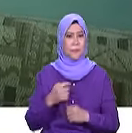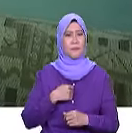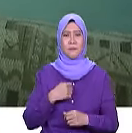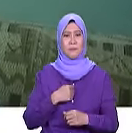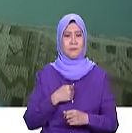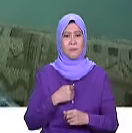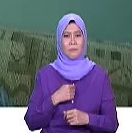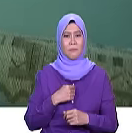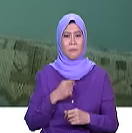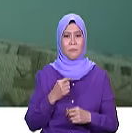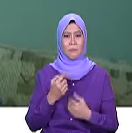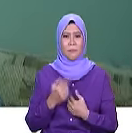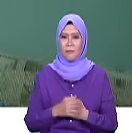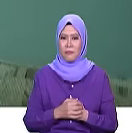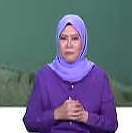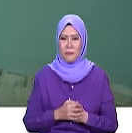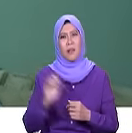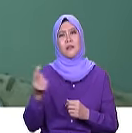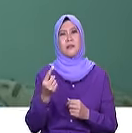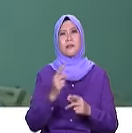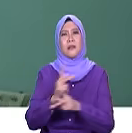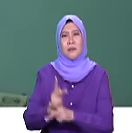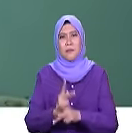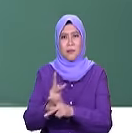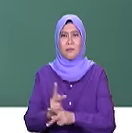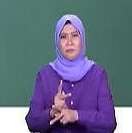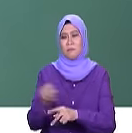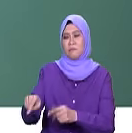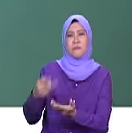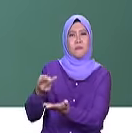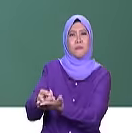nak. Hati tu tak tu, jaga dia. Ya. Dah mudah lah,